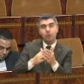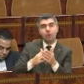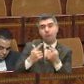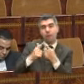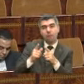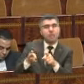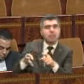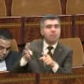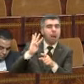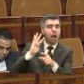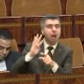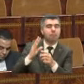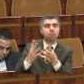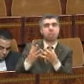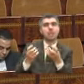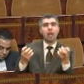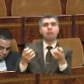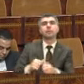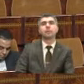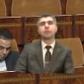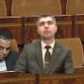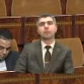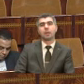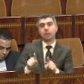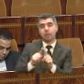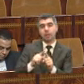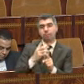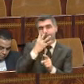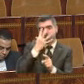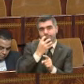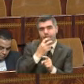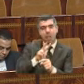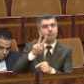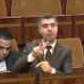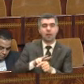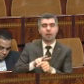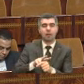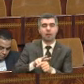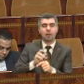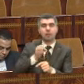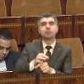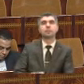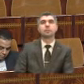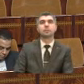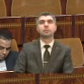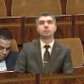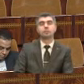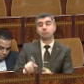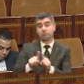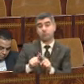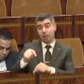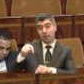اللي كتوصل بأنه ظروفهم عكس ما نقوله الآن، فهناك